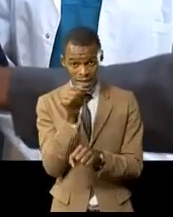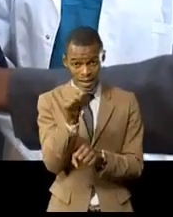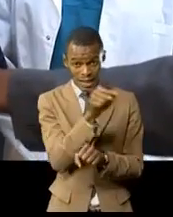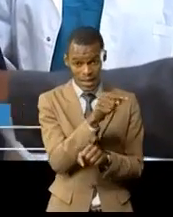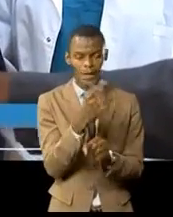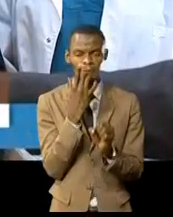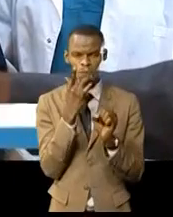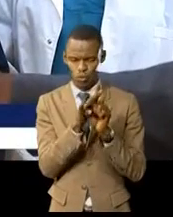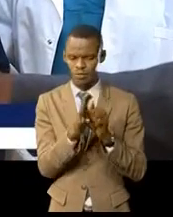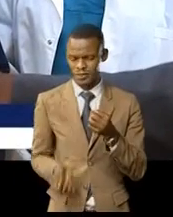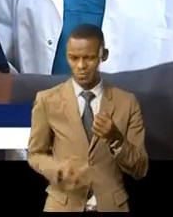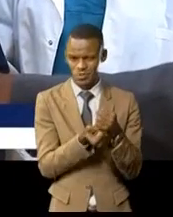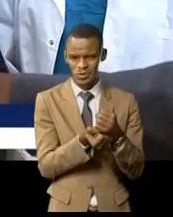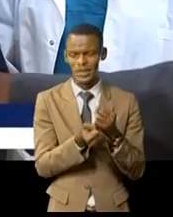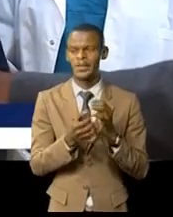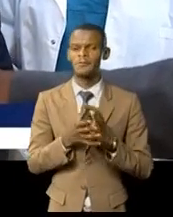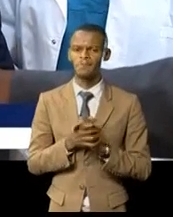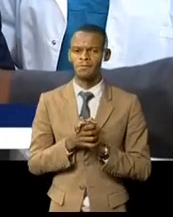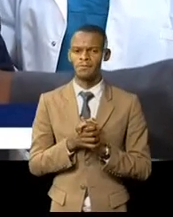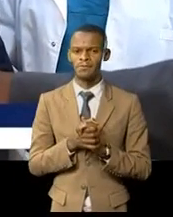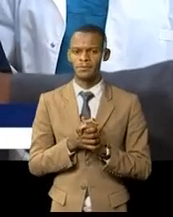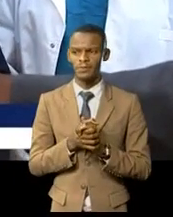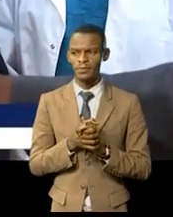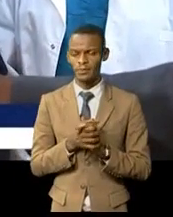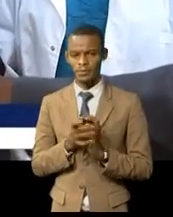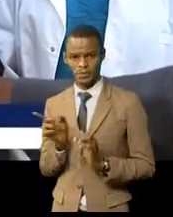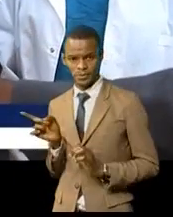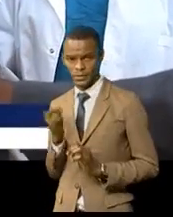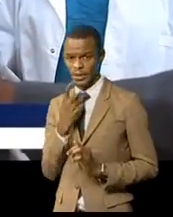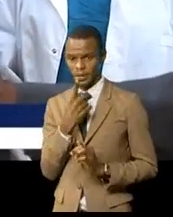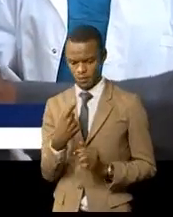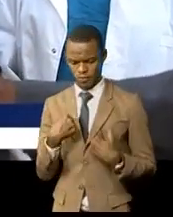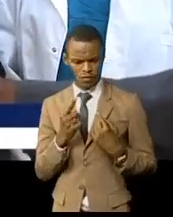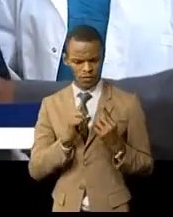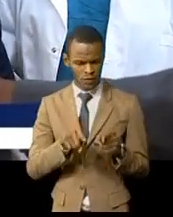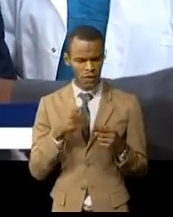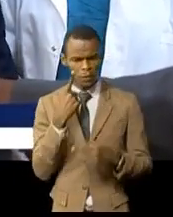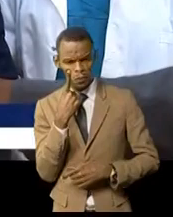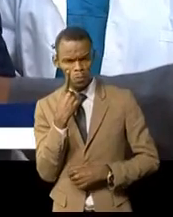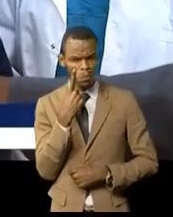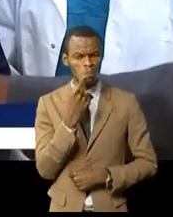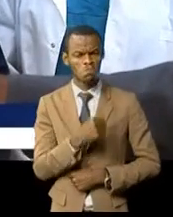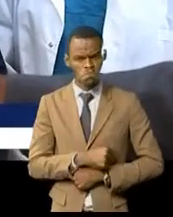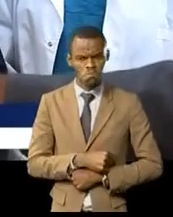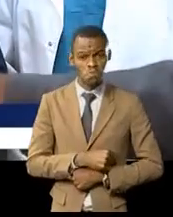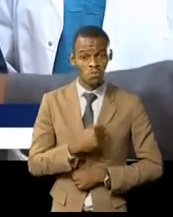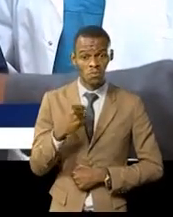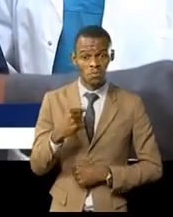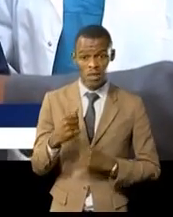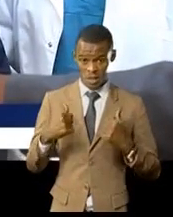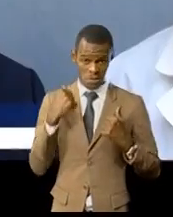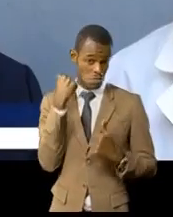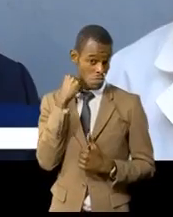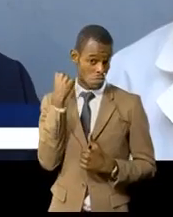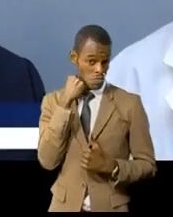travail, comme personnel qualifié, comme personnel de santé, en tout cas, ça m'a vraiment